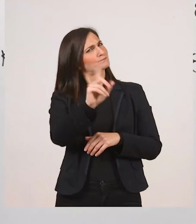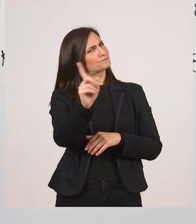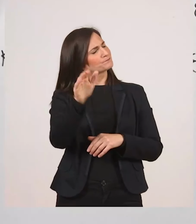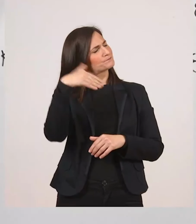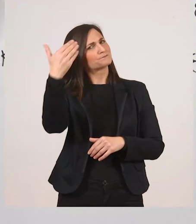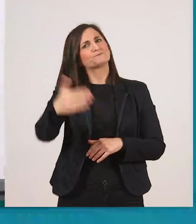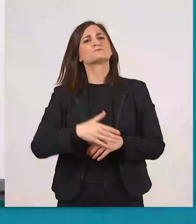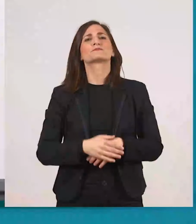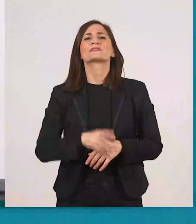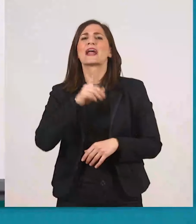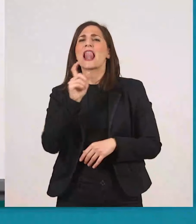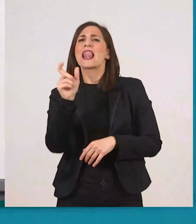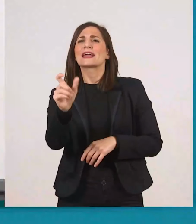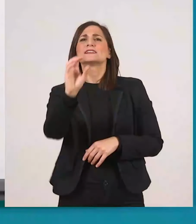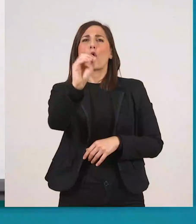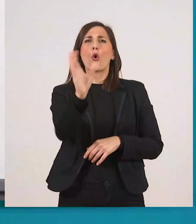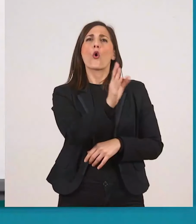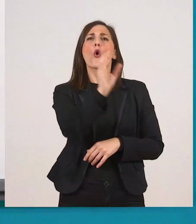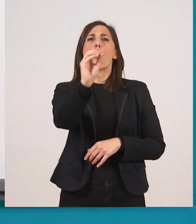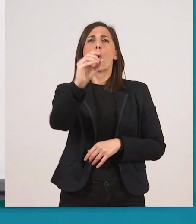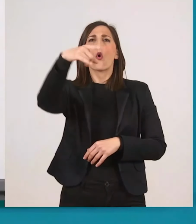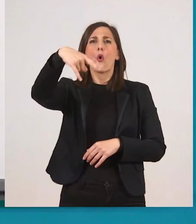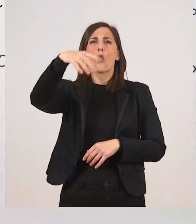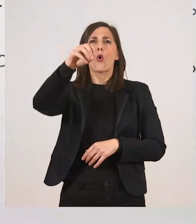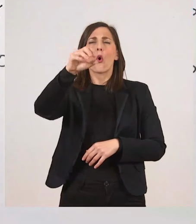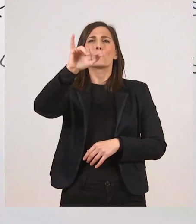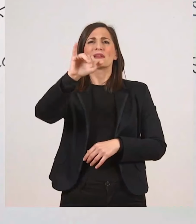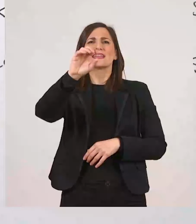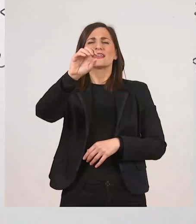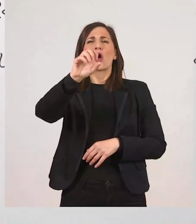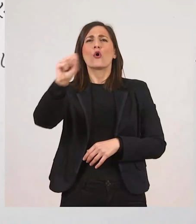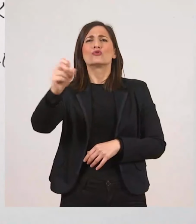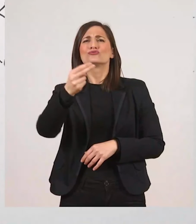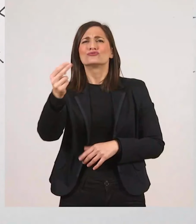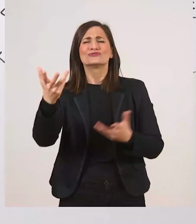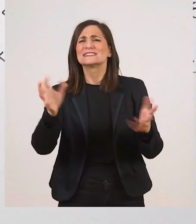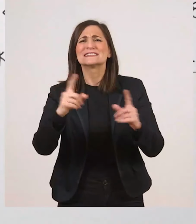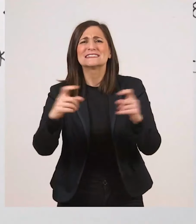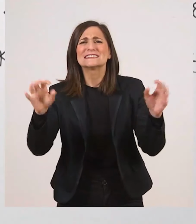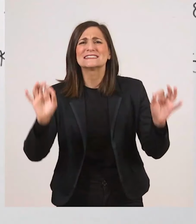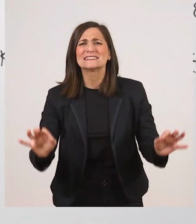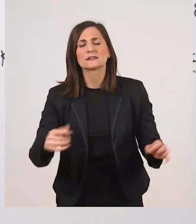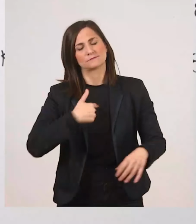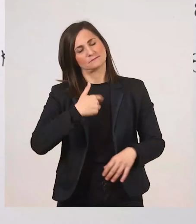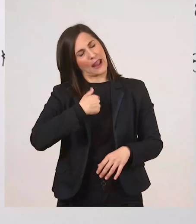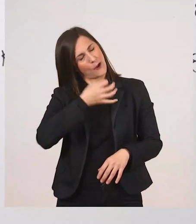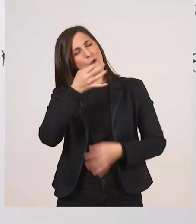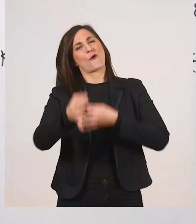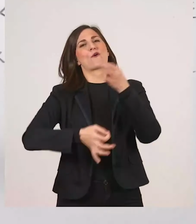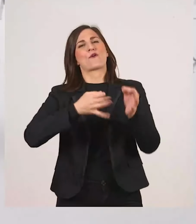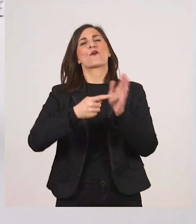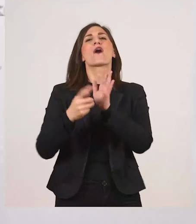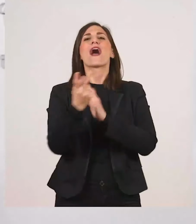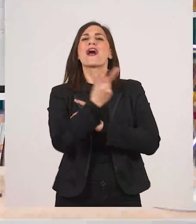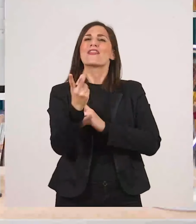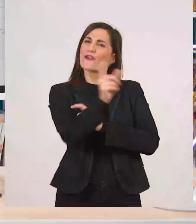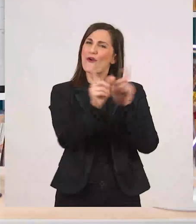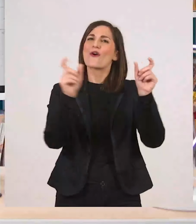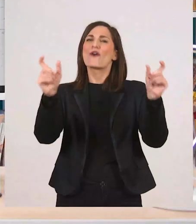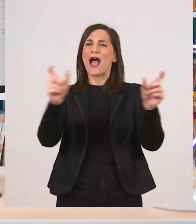πέρα. Και αυτή κάτι μου θυμίζει, αλλά δεν μπορώ να πω με σιγουριά. Λοιπόν, θα το μαρτυρήσω, παιδιά. Αυτές είναι